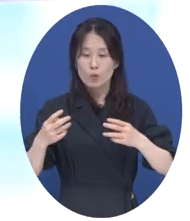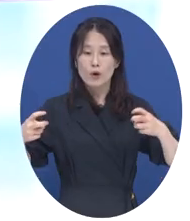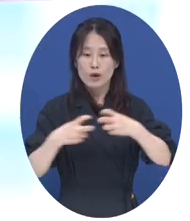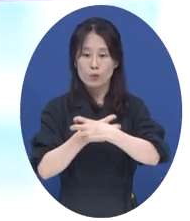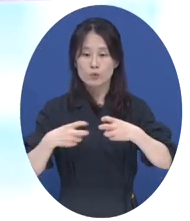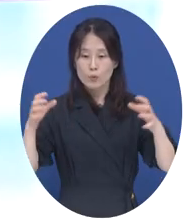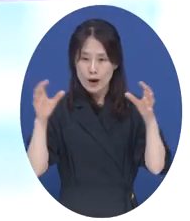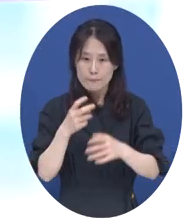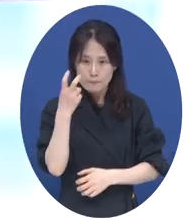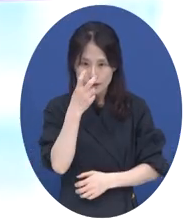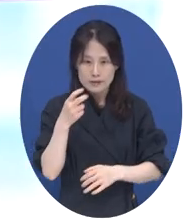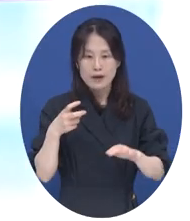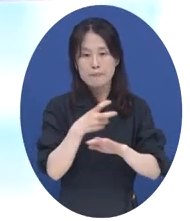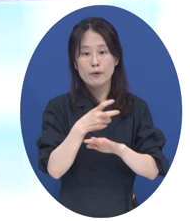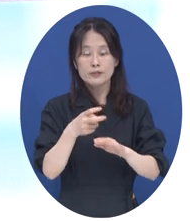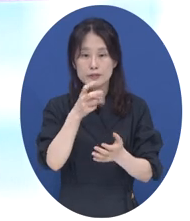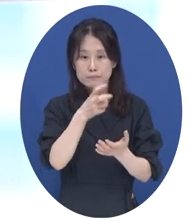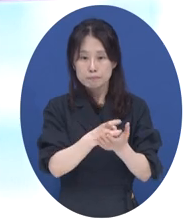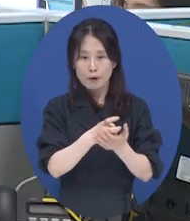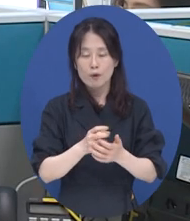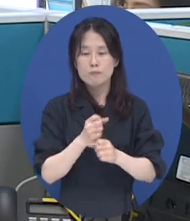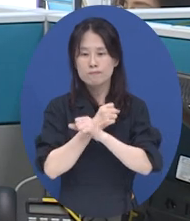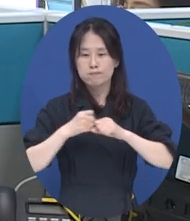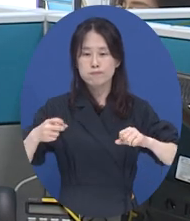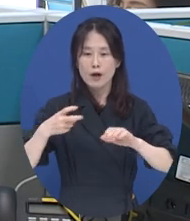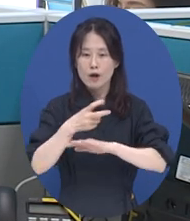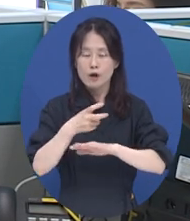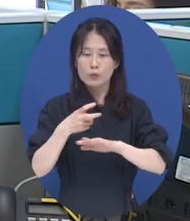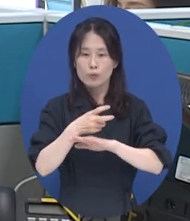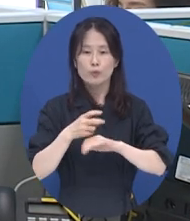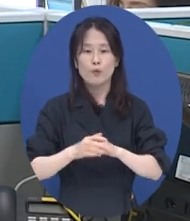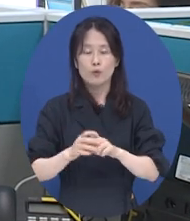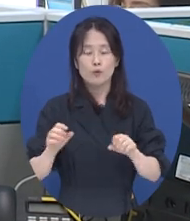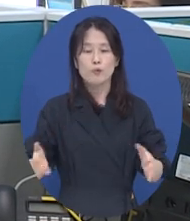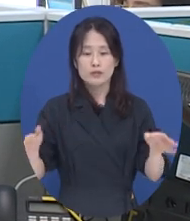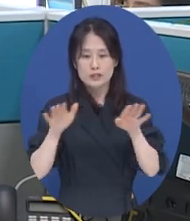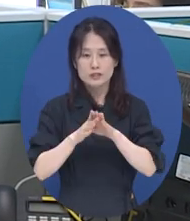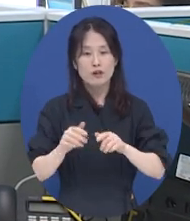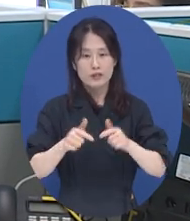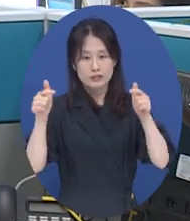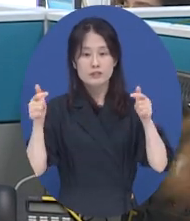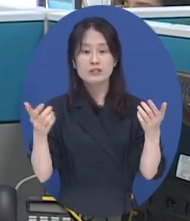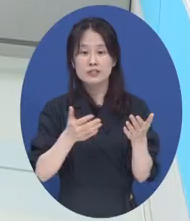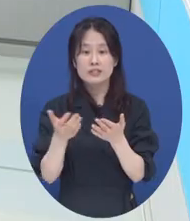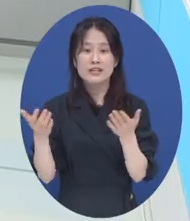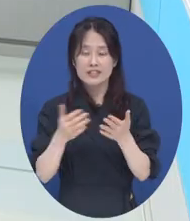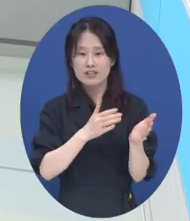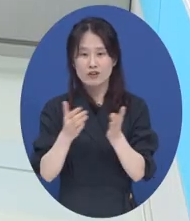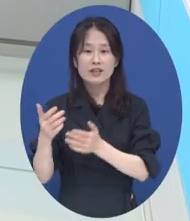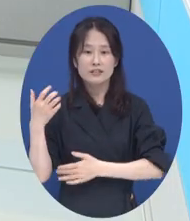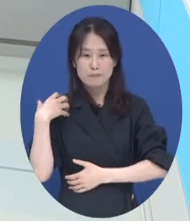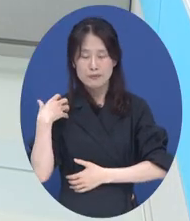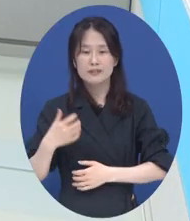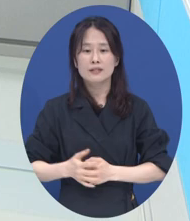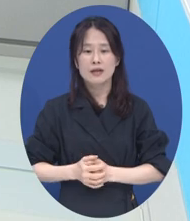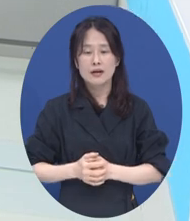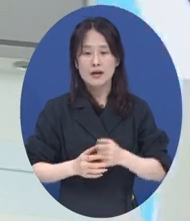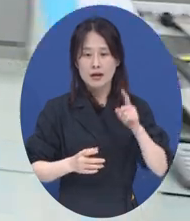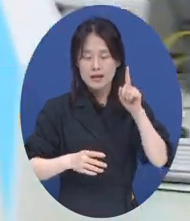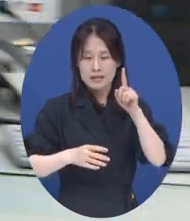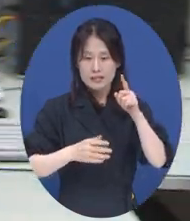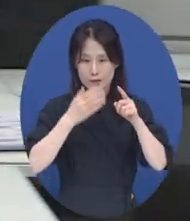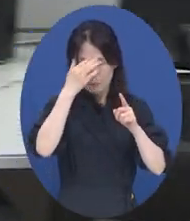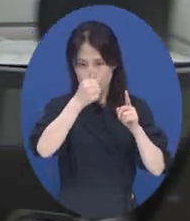대중교통수단 통합관리, 버스 중공영제, 광역교통시설 확충 등의 업무를 담당하게 됩니다. 일본부